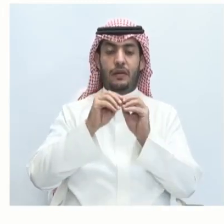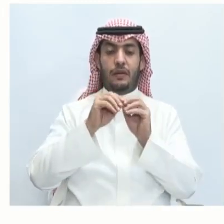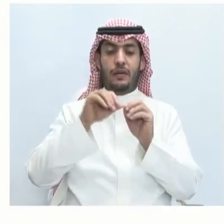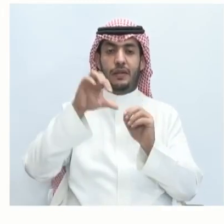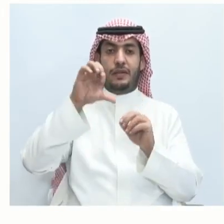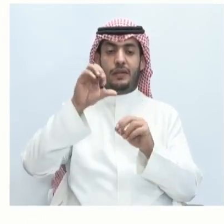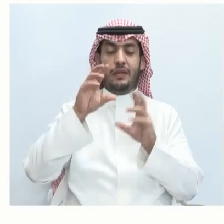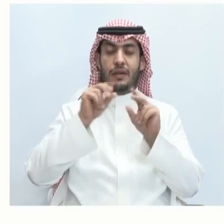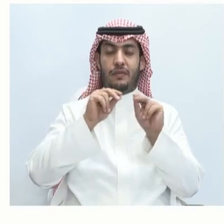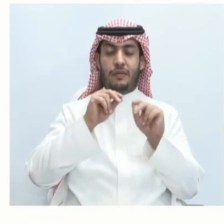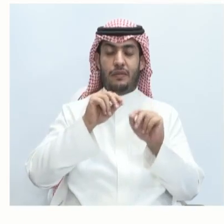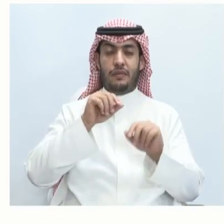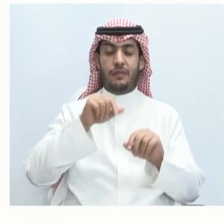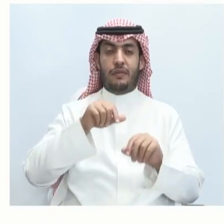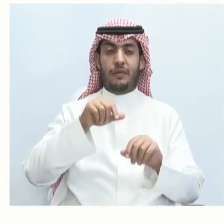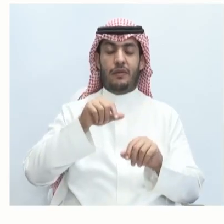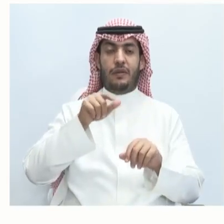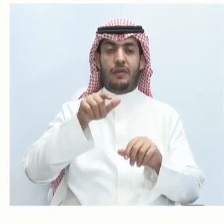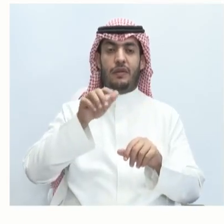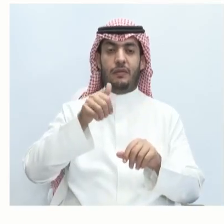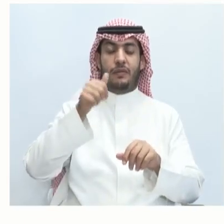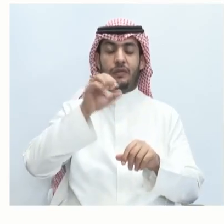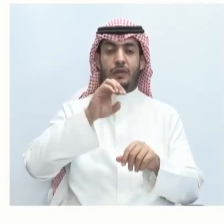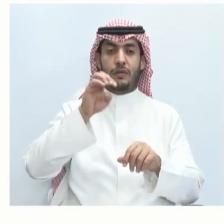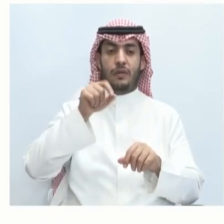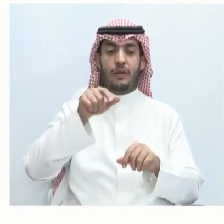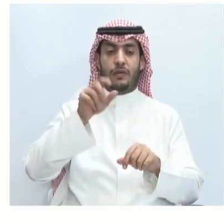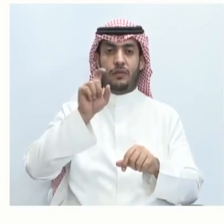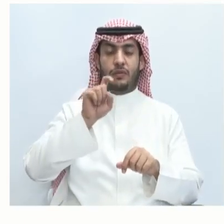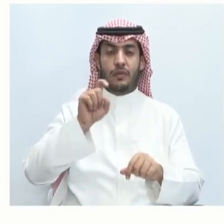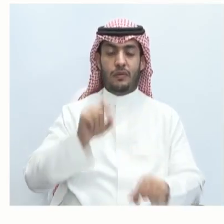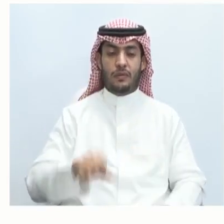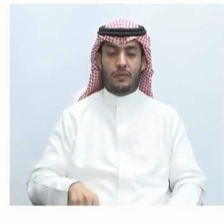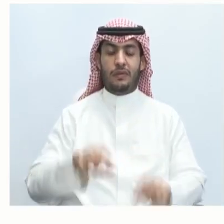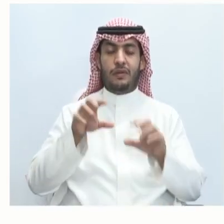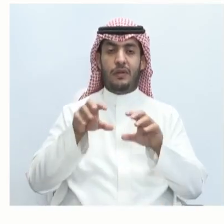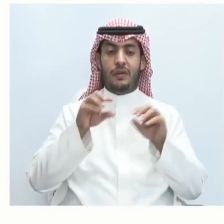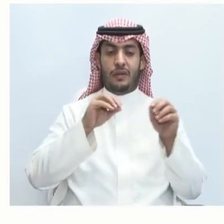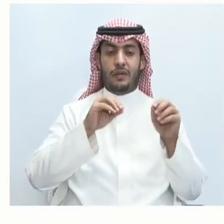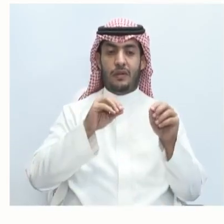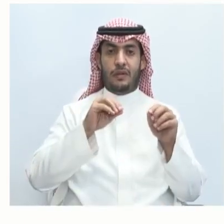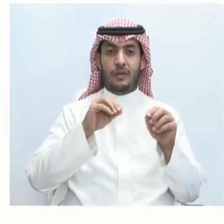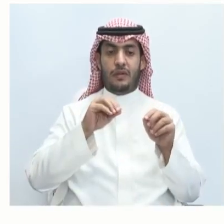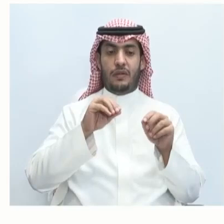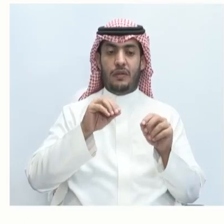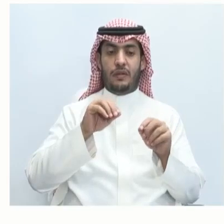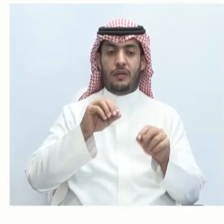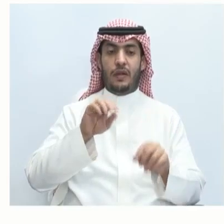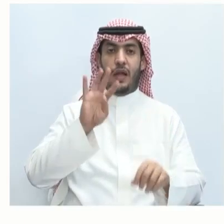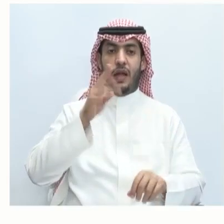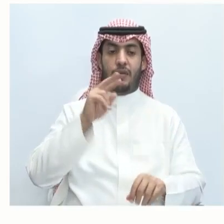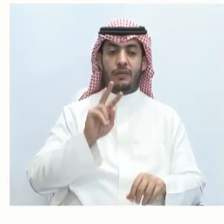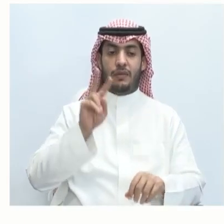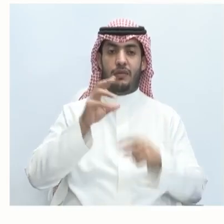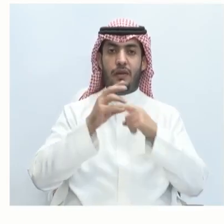تسعه بارك الله فيكم اذا بهذا الشكل نكون اجبنا على هذا السؤال ننتقل الى السؤال الثالث اربعه على